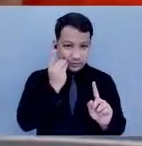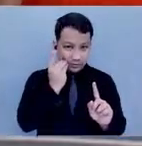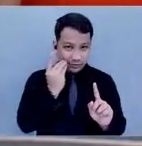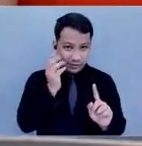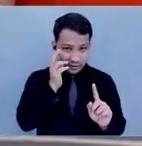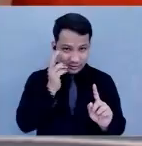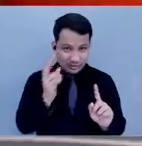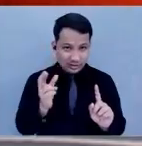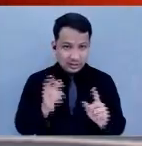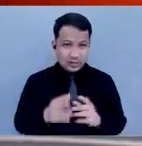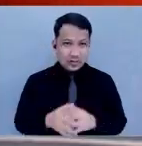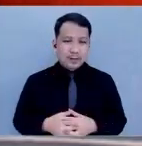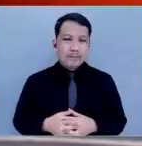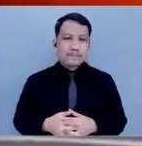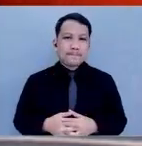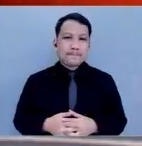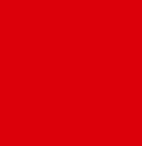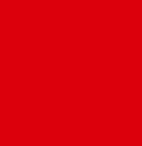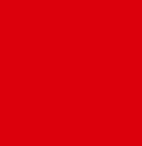Romana.